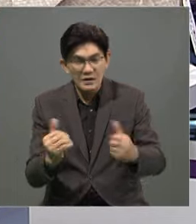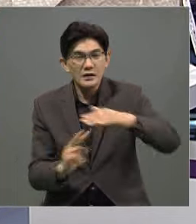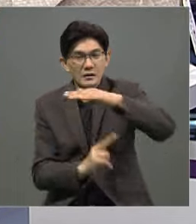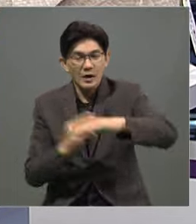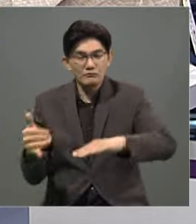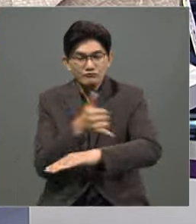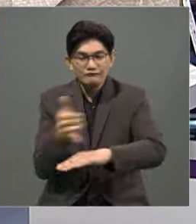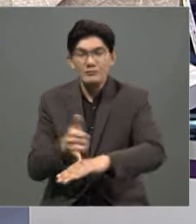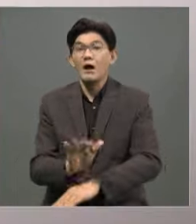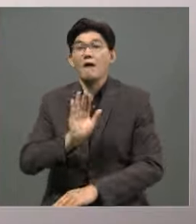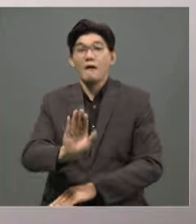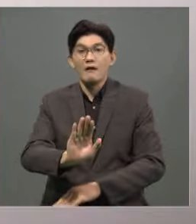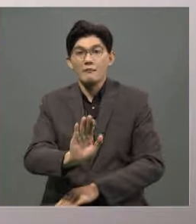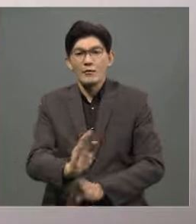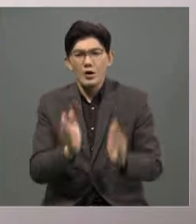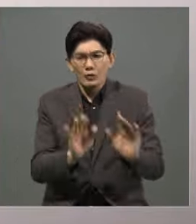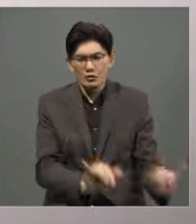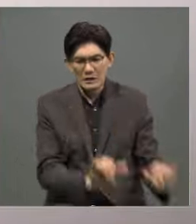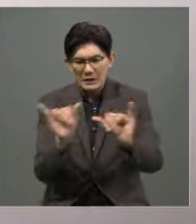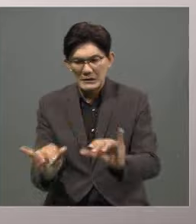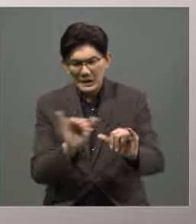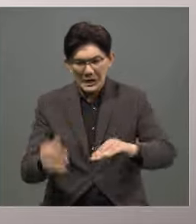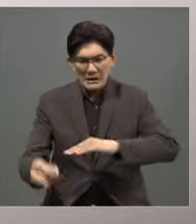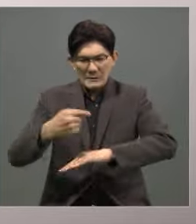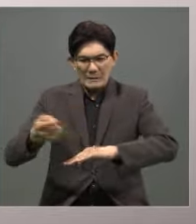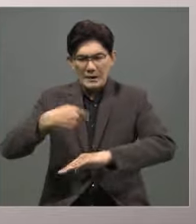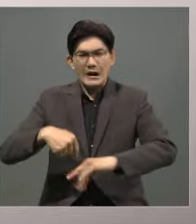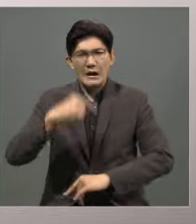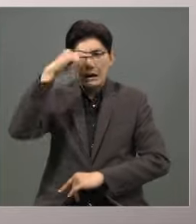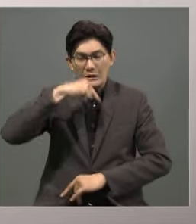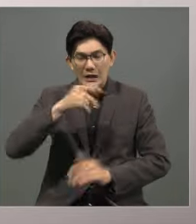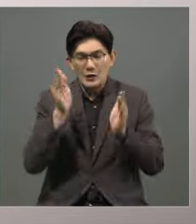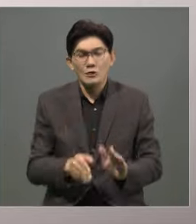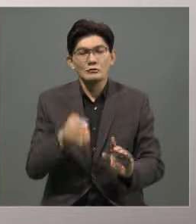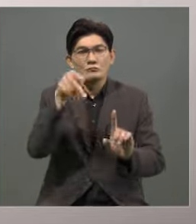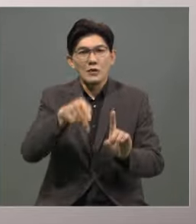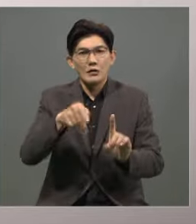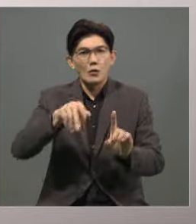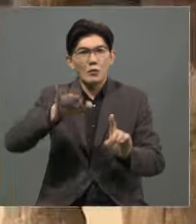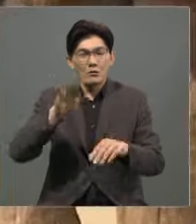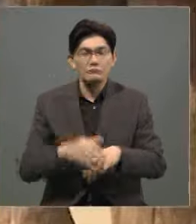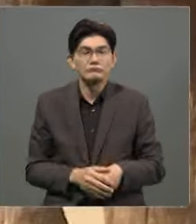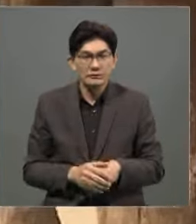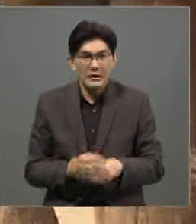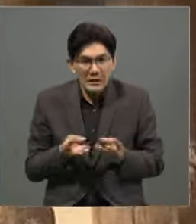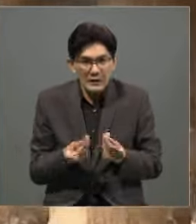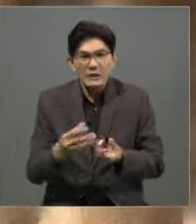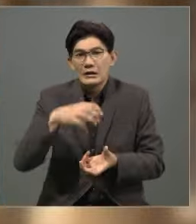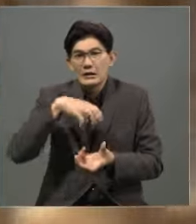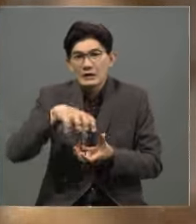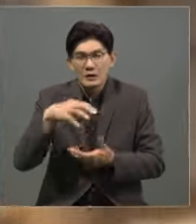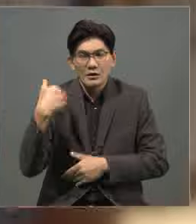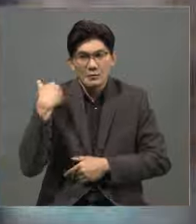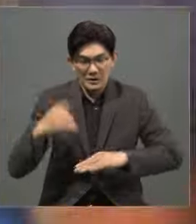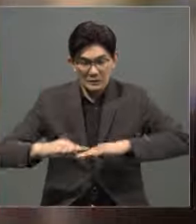นั้นนะครับเอ่อและตอนนี้มีผู้ที่อพยพเข้ามาในประเทศไทยแล้วกว่า 1,000คนนะครับเดี๋ยวไปดูรายละเอียดเรื่องนี้กันนะครับคือที่บริเวณ